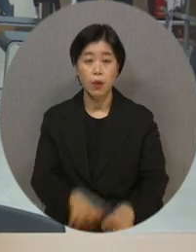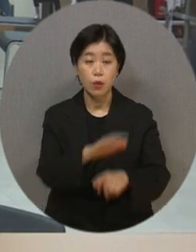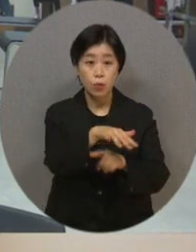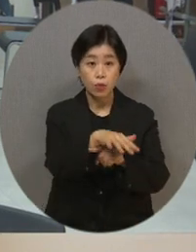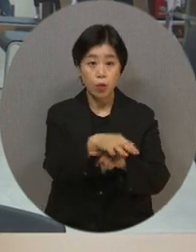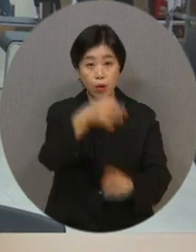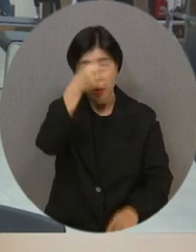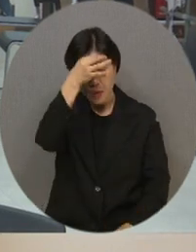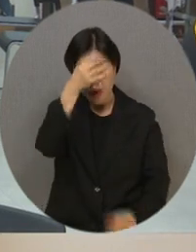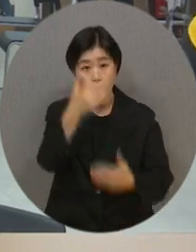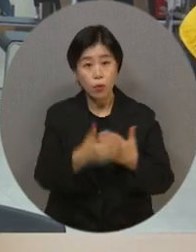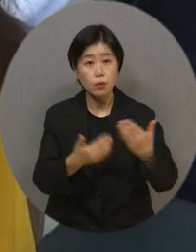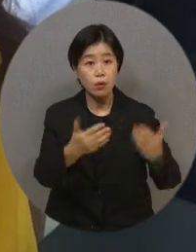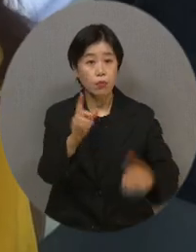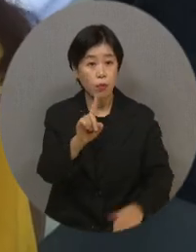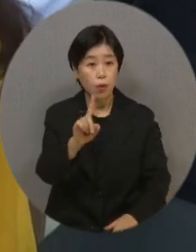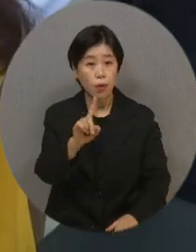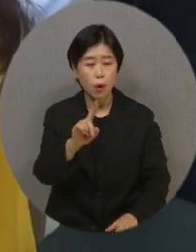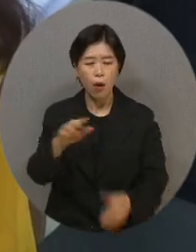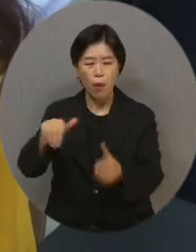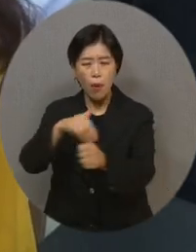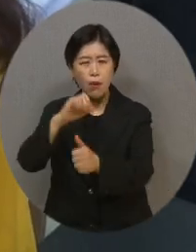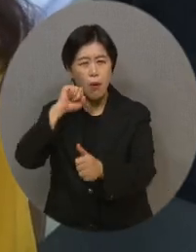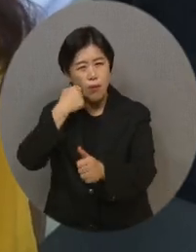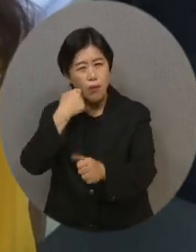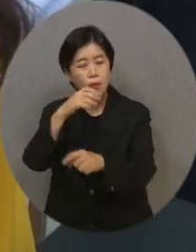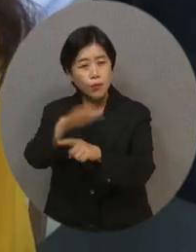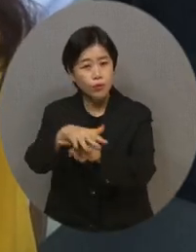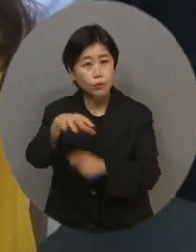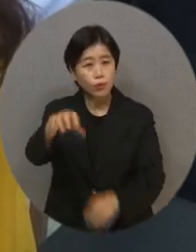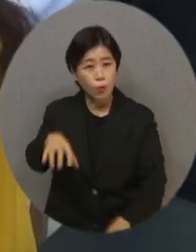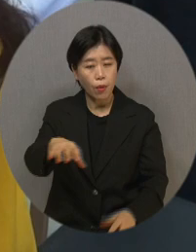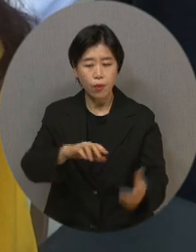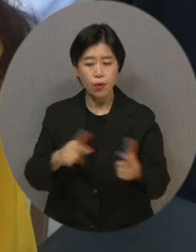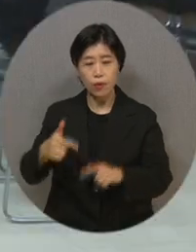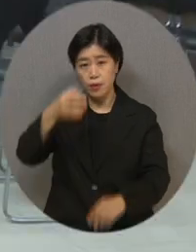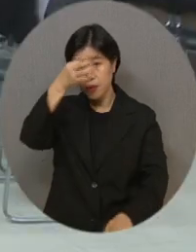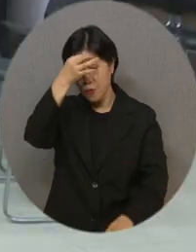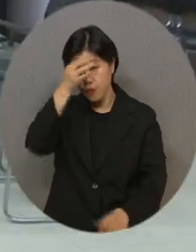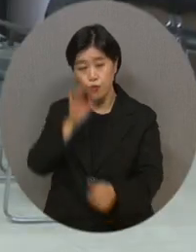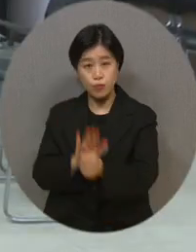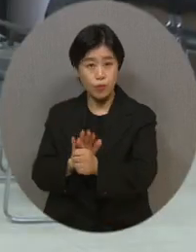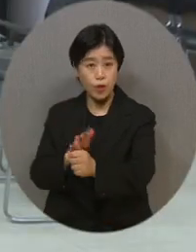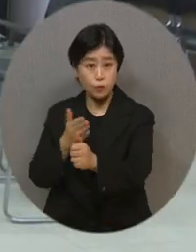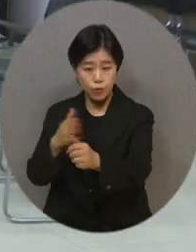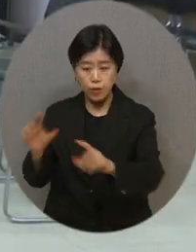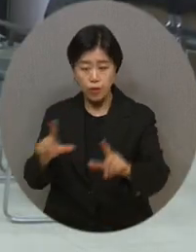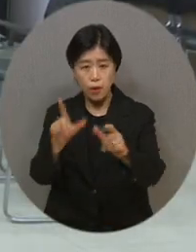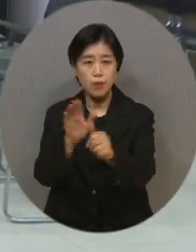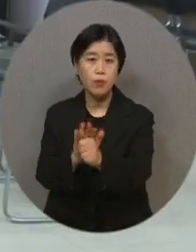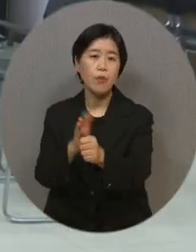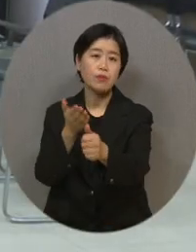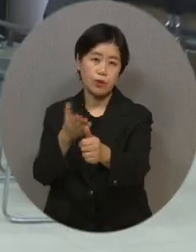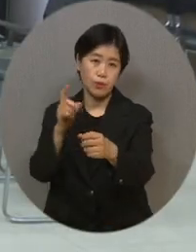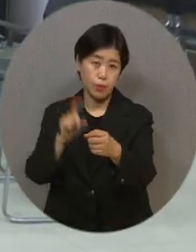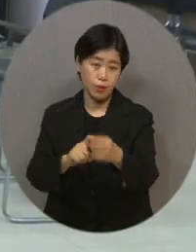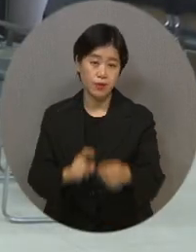농촌기능봉사는 낙후된 농촌지역에 필요한 다양한 기술과 기능을 보급하고 생활에 도움을 드리고자